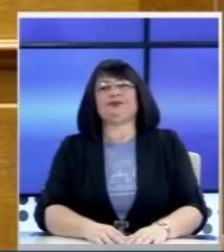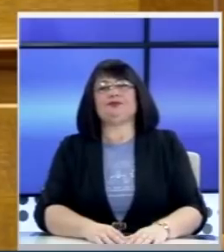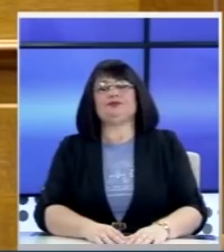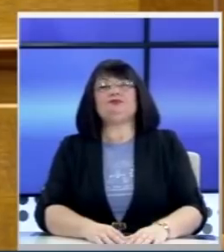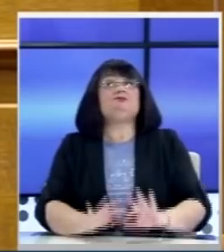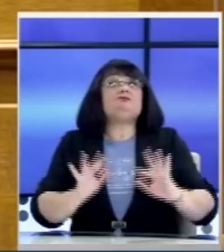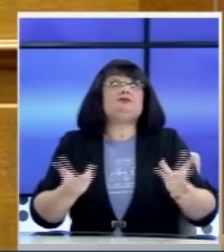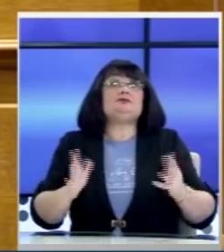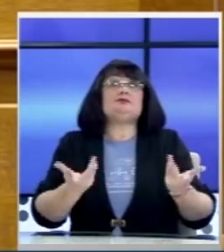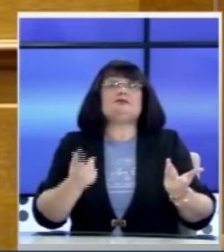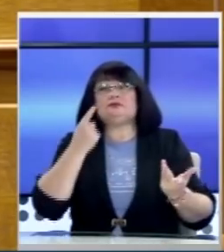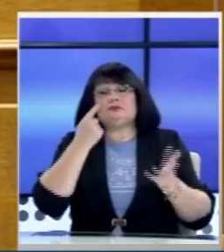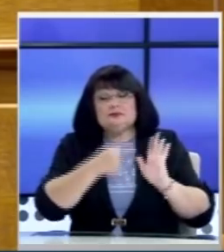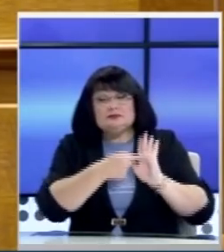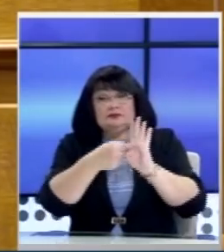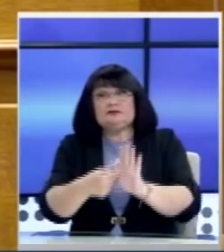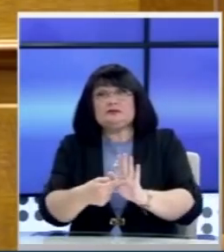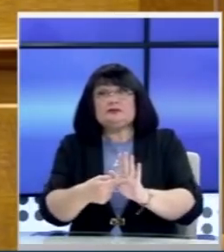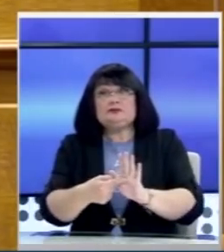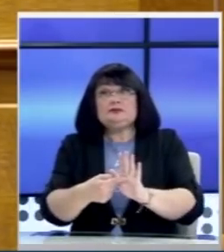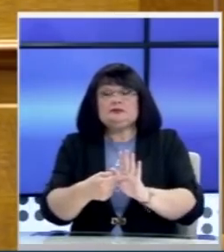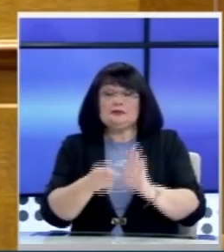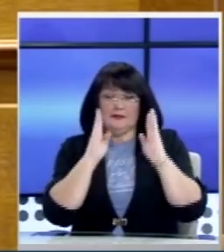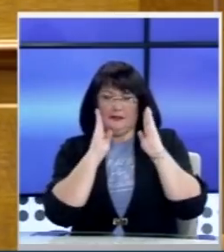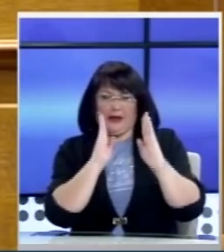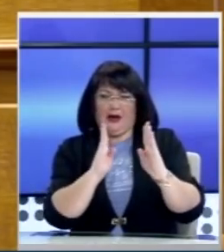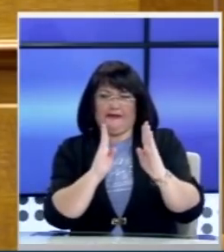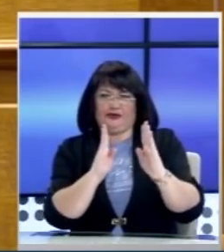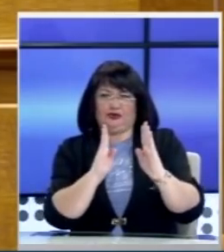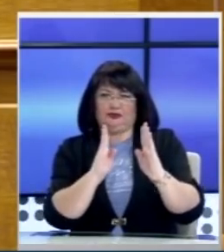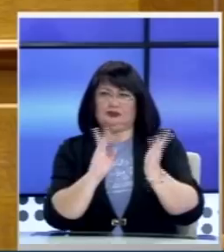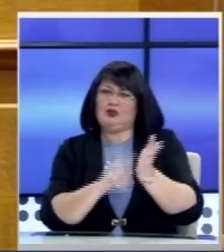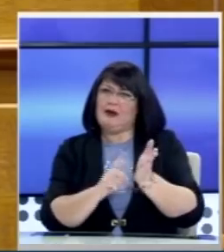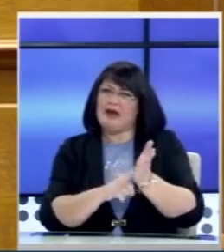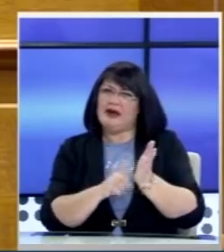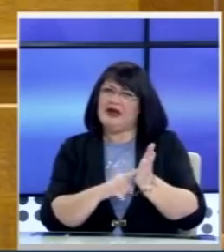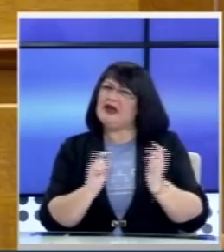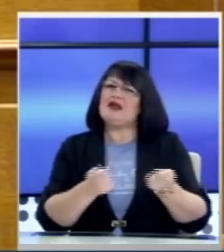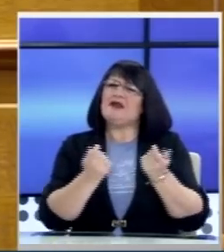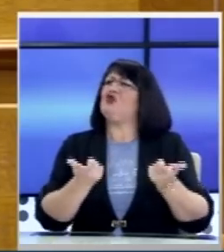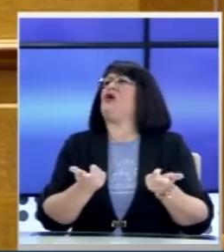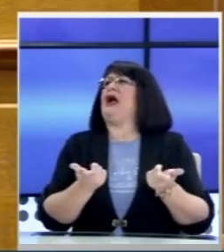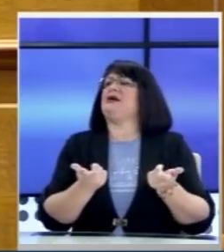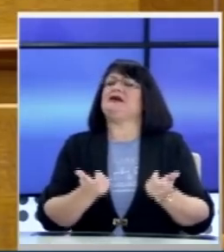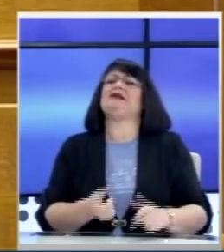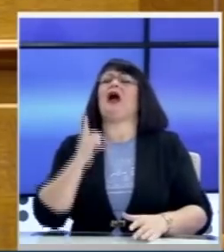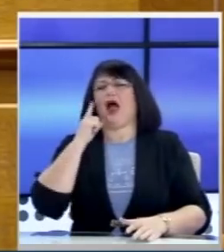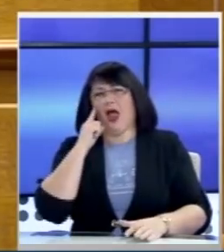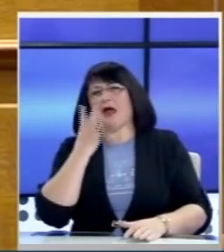δεν αναδεικνύεται αυτή την πλευρά στο βαθμό που θα έπρεπε? Γιατί πολύ